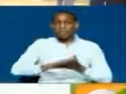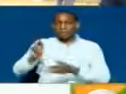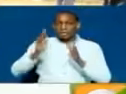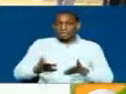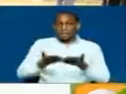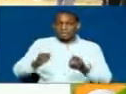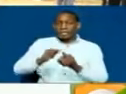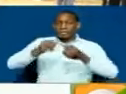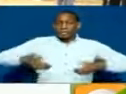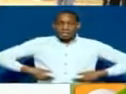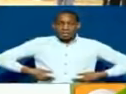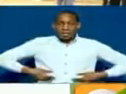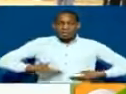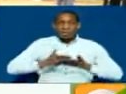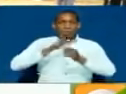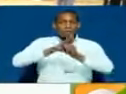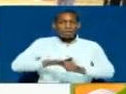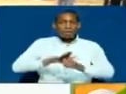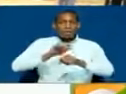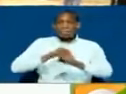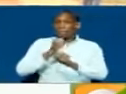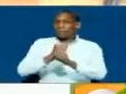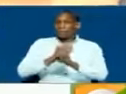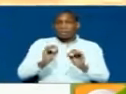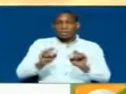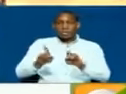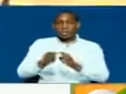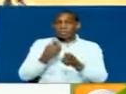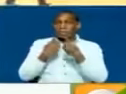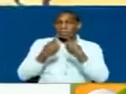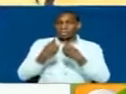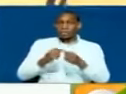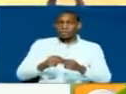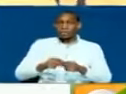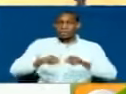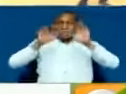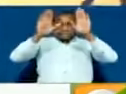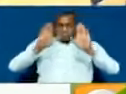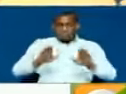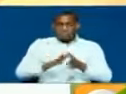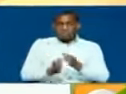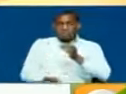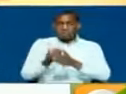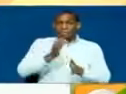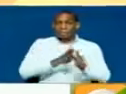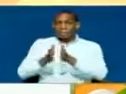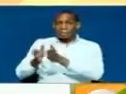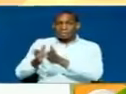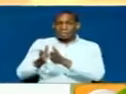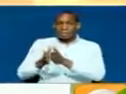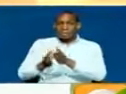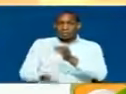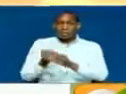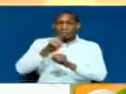Wakenya haswa vijana wamefadhaishwa na ukosefu wa ajira, huku akizungumzia umuhimu wa kuweka mikakati ya